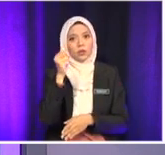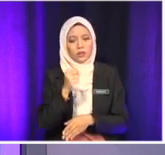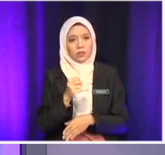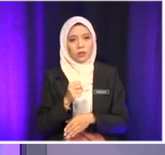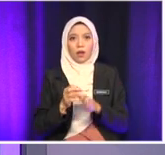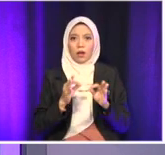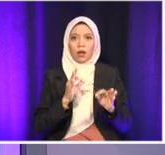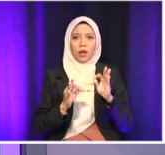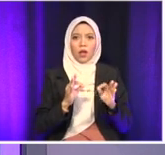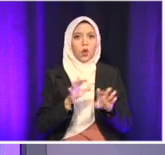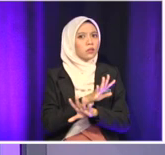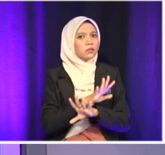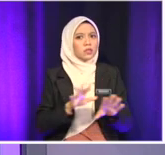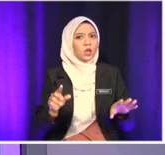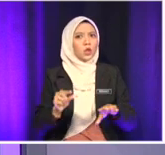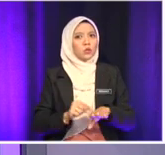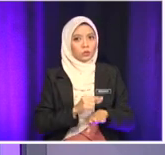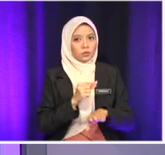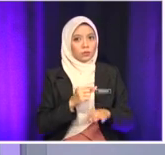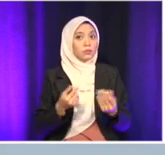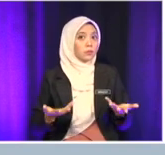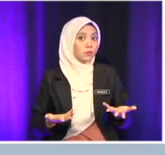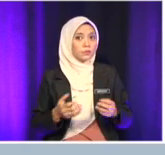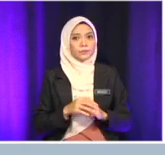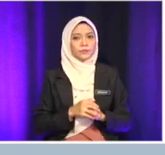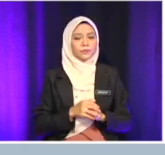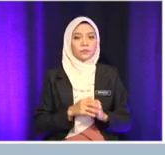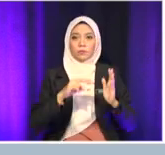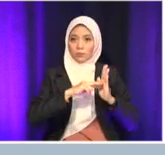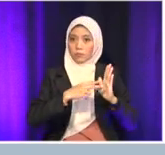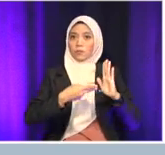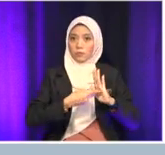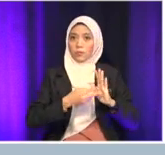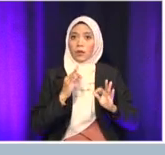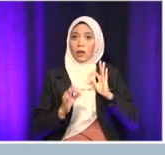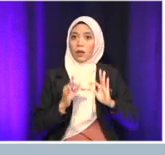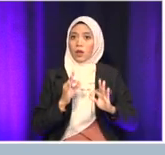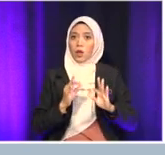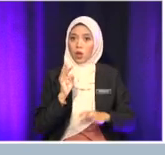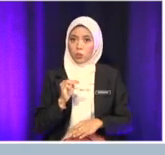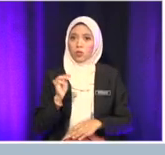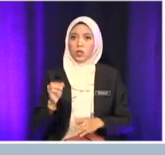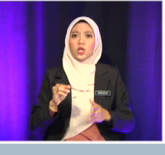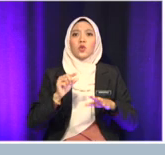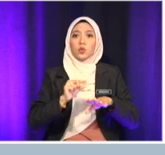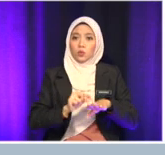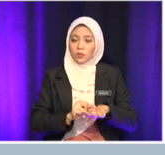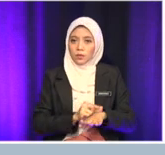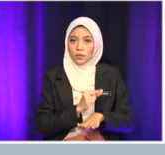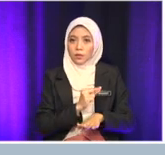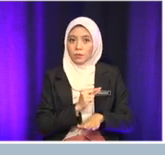menggunakan kaidah matriks tanpa bermaksud jika murid-murid menggunakan juga kaidah Matrix